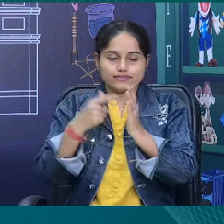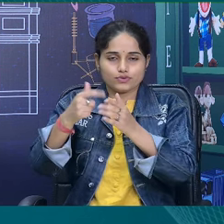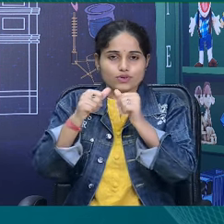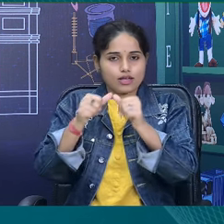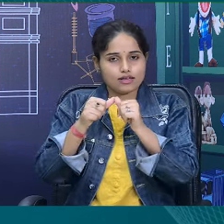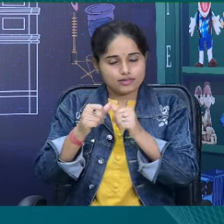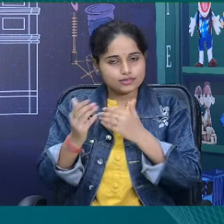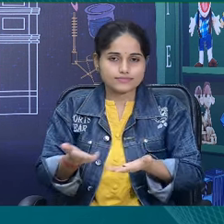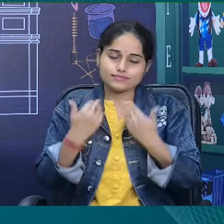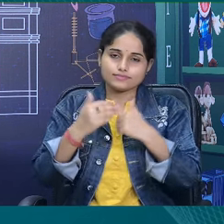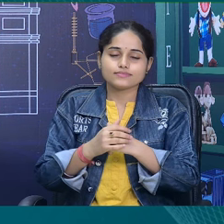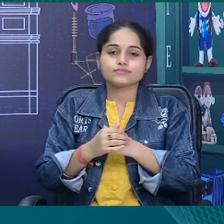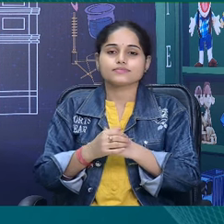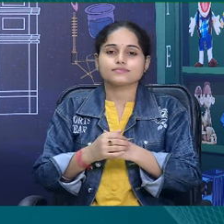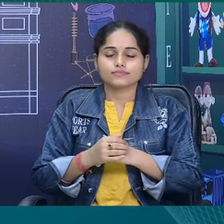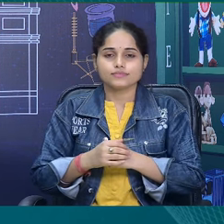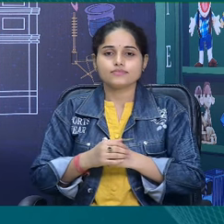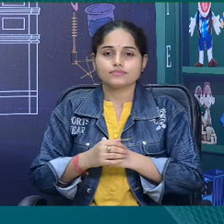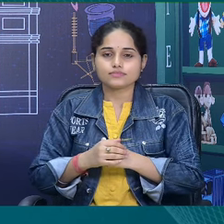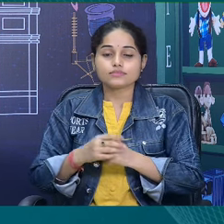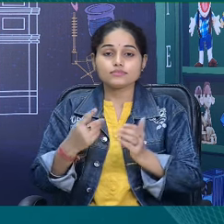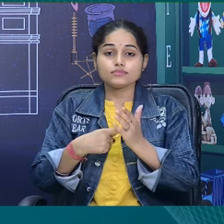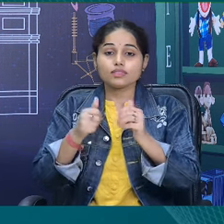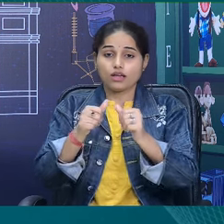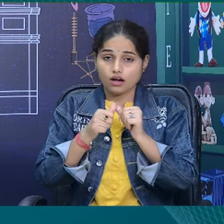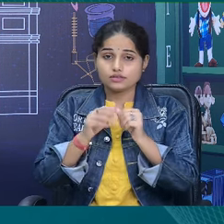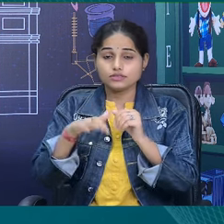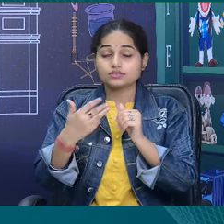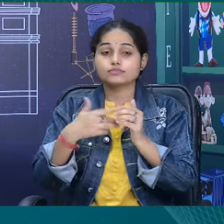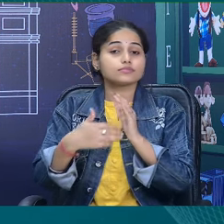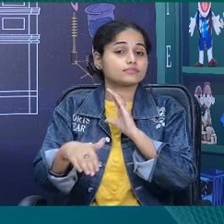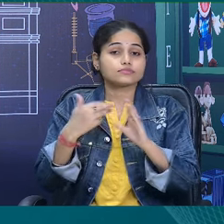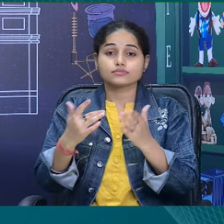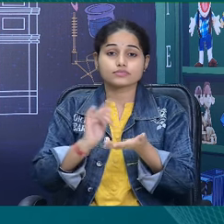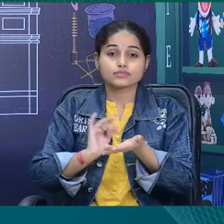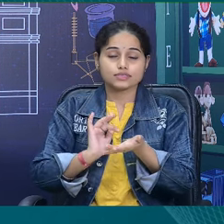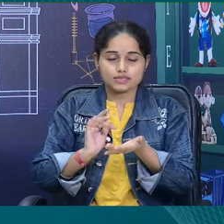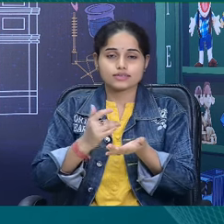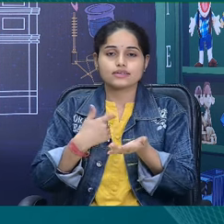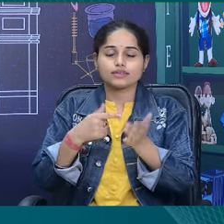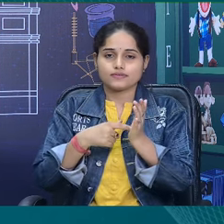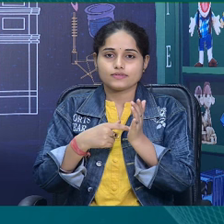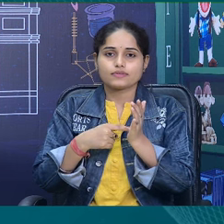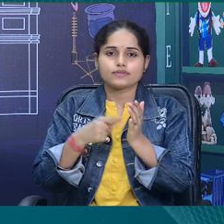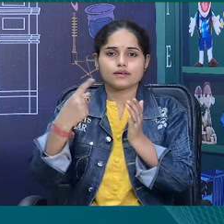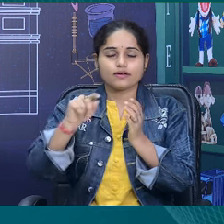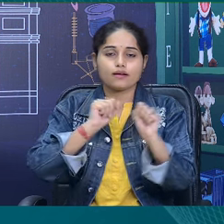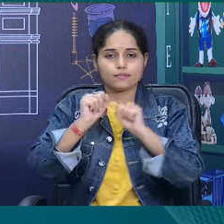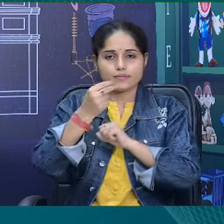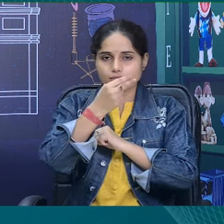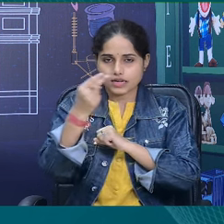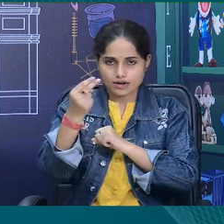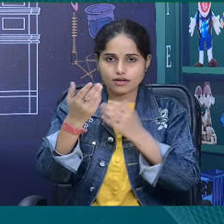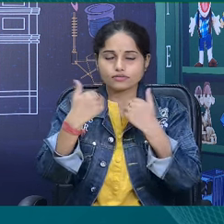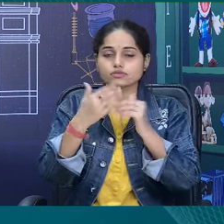पर इन प्रश्नों का उत्तर दें और उत्तर लिखने के बाद आपको भेजना कहां है हम आपको यह भी बता देते हैं आपको अपना नाम लिखना